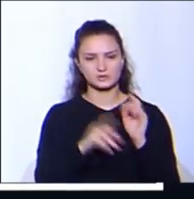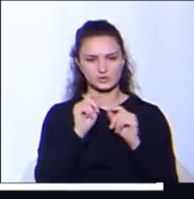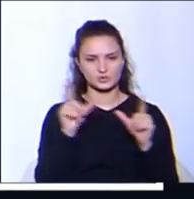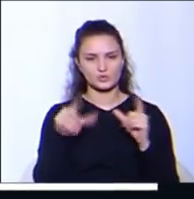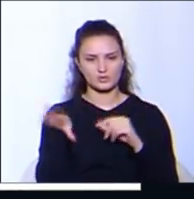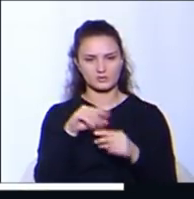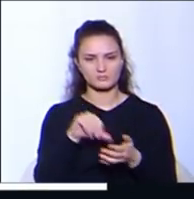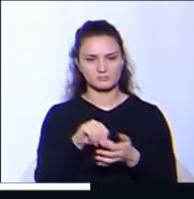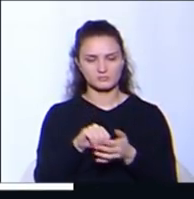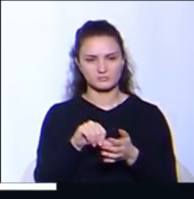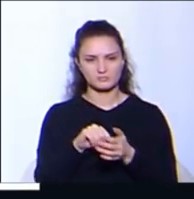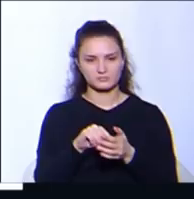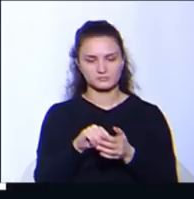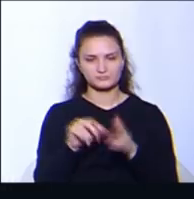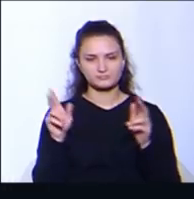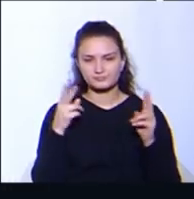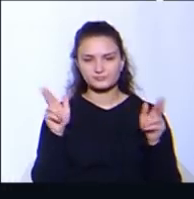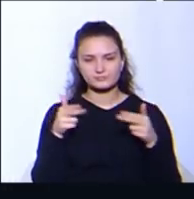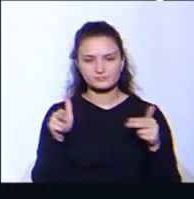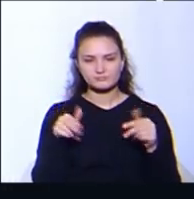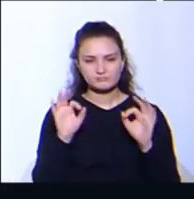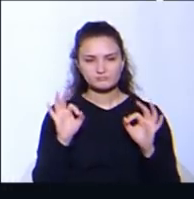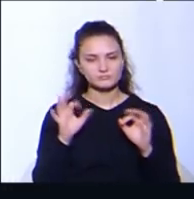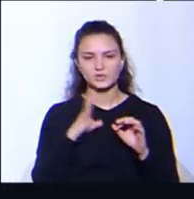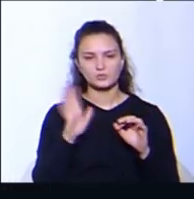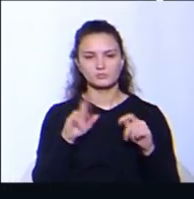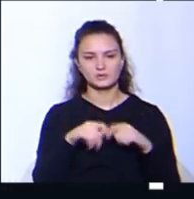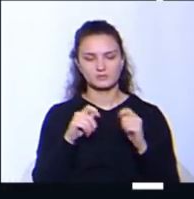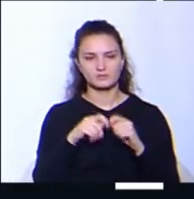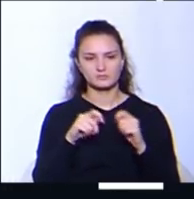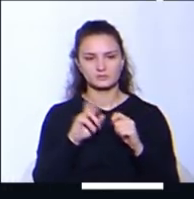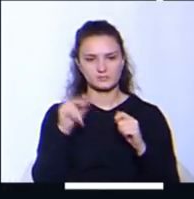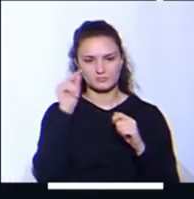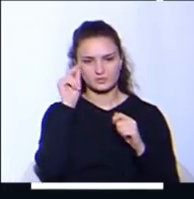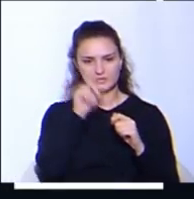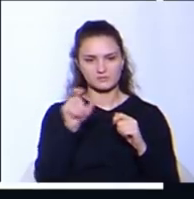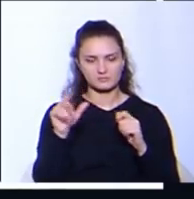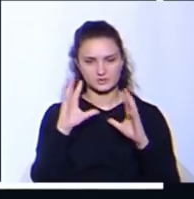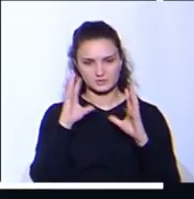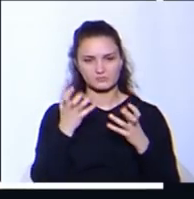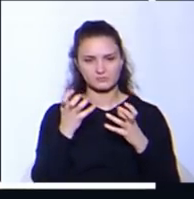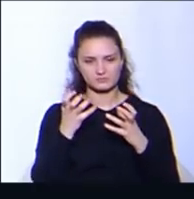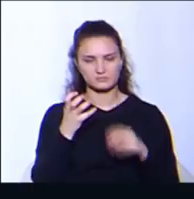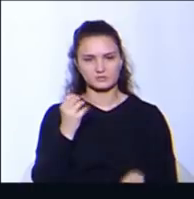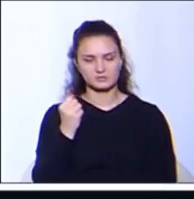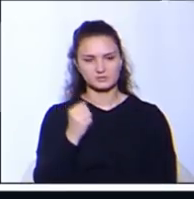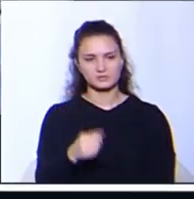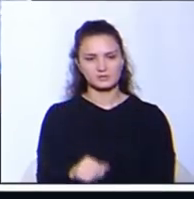სკოლამ მიიღო. საკლასო ანგარიშების თანახმად არ ყოფილა დარღვევები და მოსწავლეებმა სერიოზულად